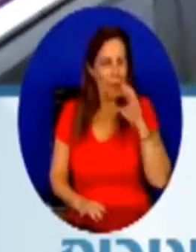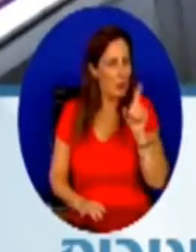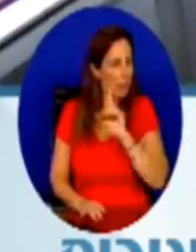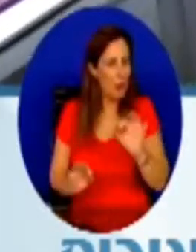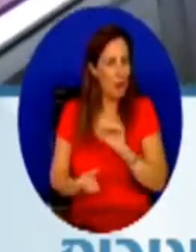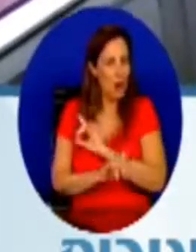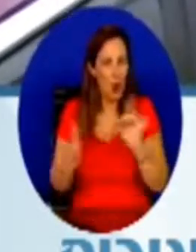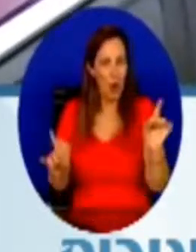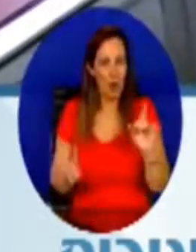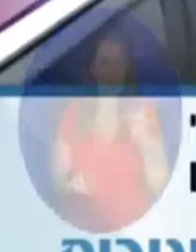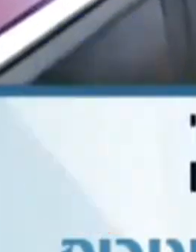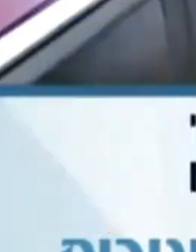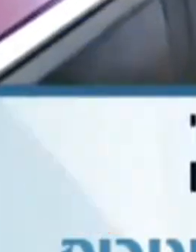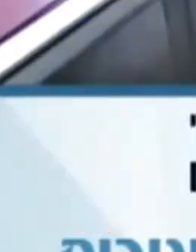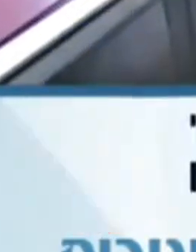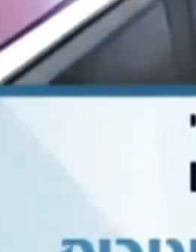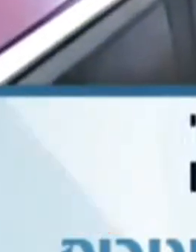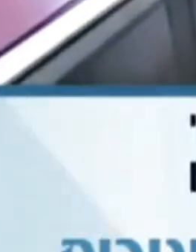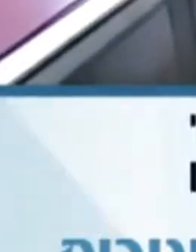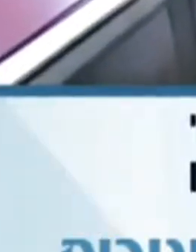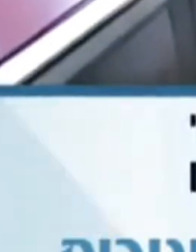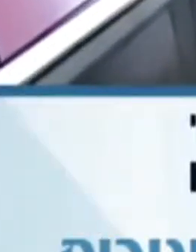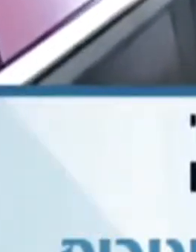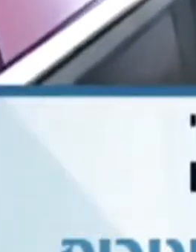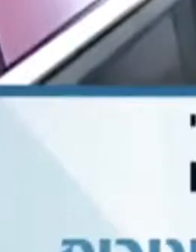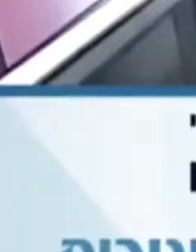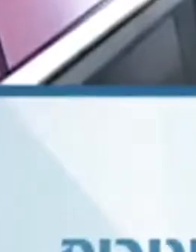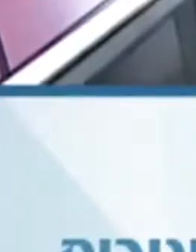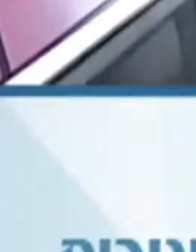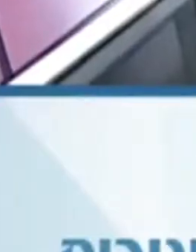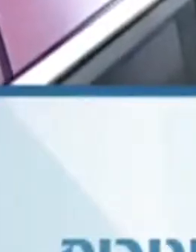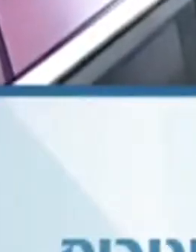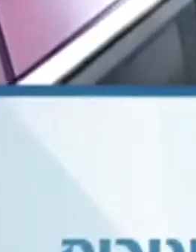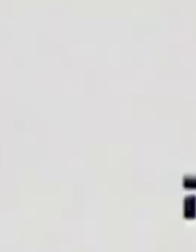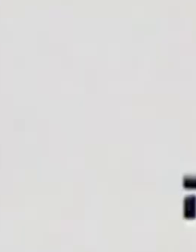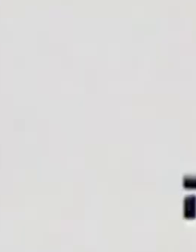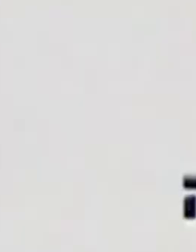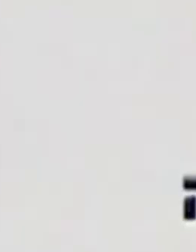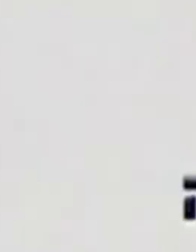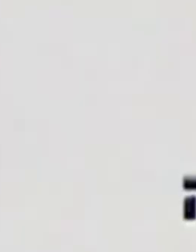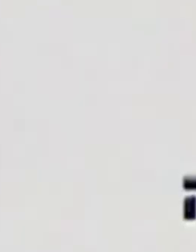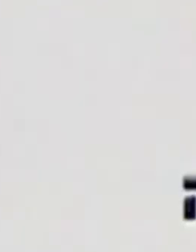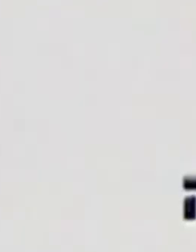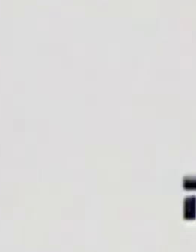ממש לא, צריך עכשיו להשתכן, אבל זה בדיוק העניין, לא מחזירים מספיק.